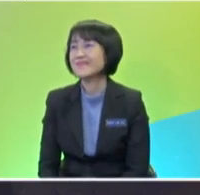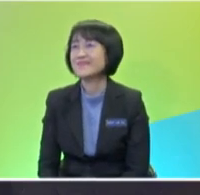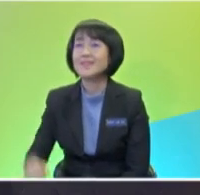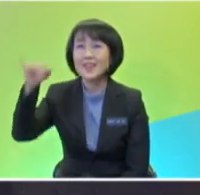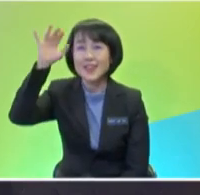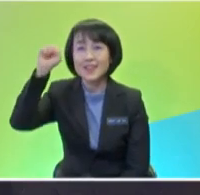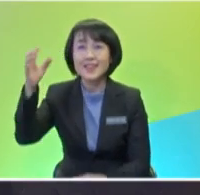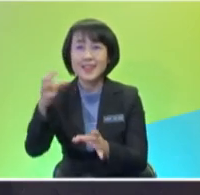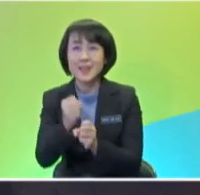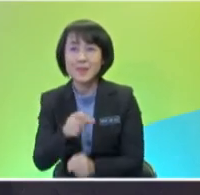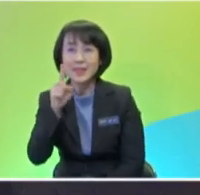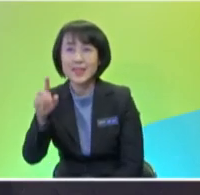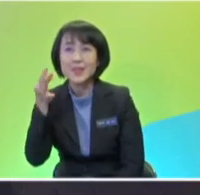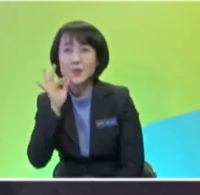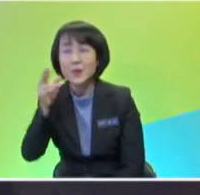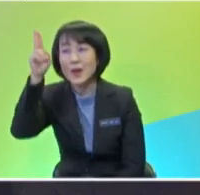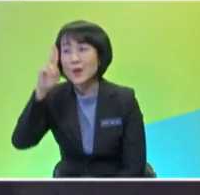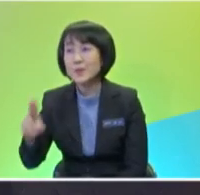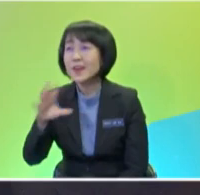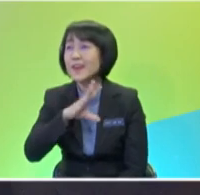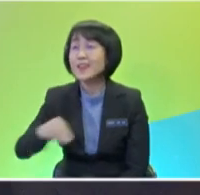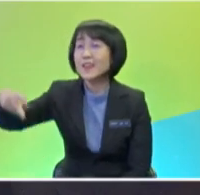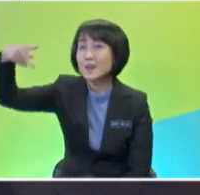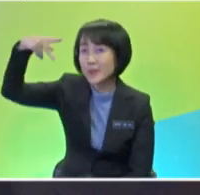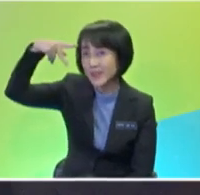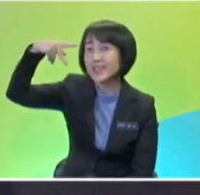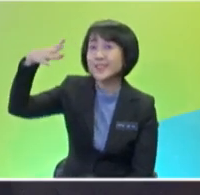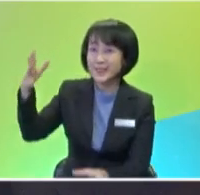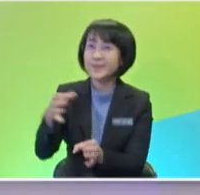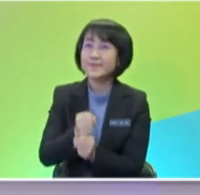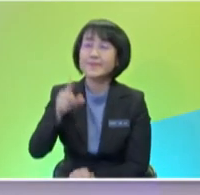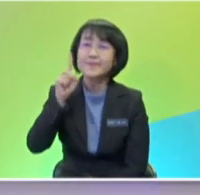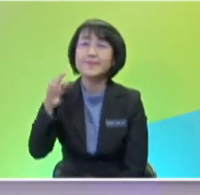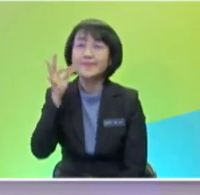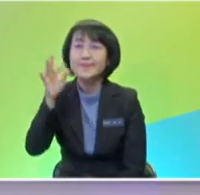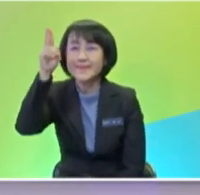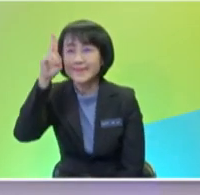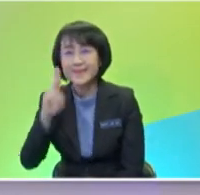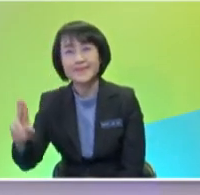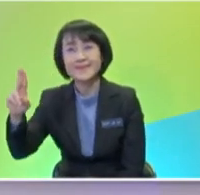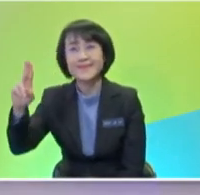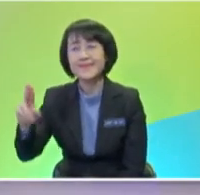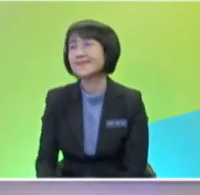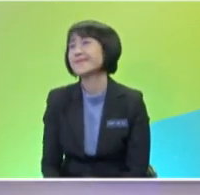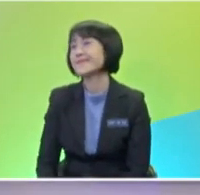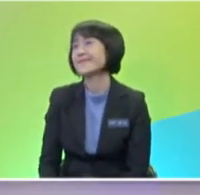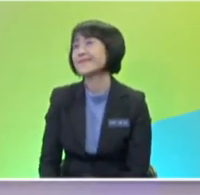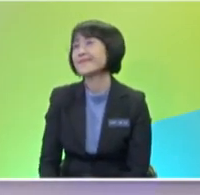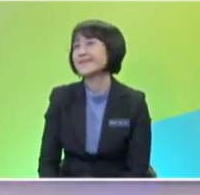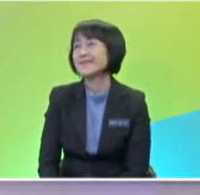satu bawah hormat dan juga bukan yang tipe dapat satu buah hormat oke cukup